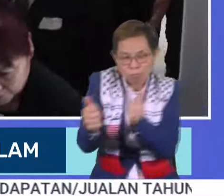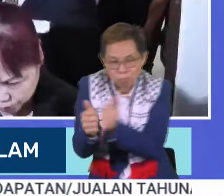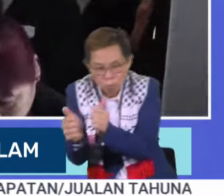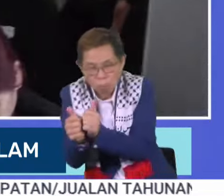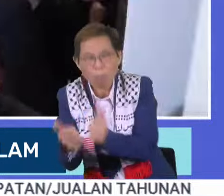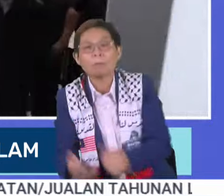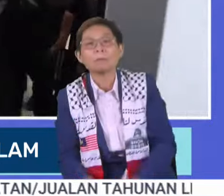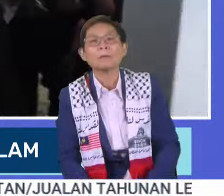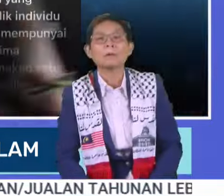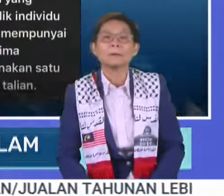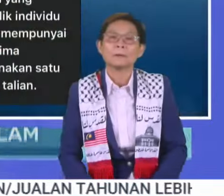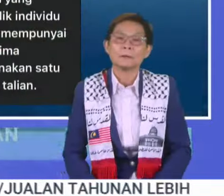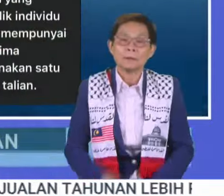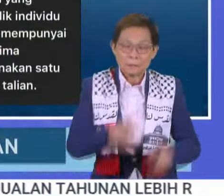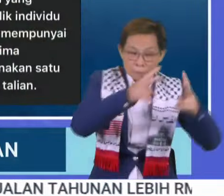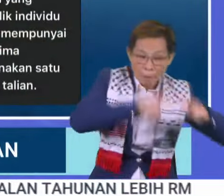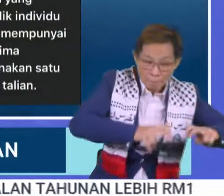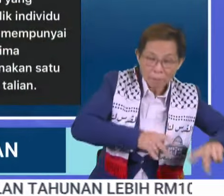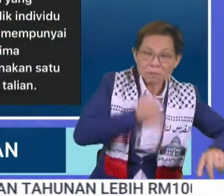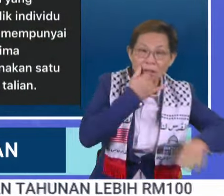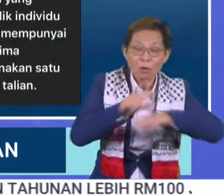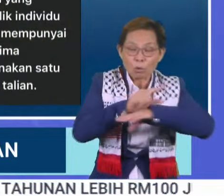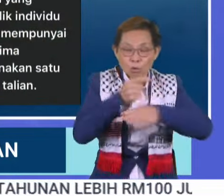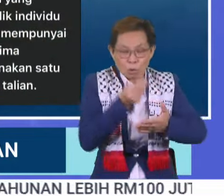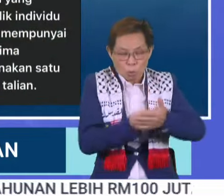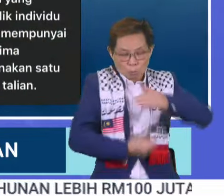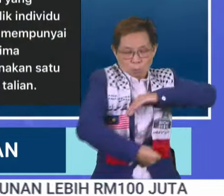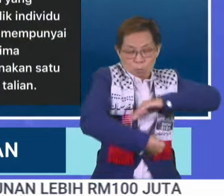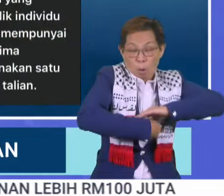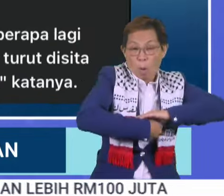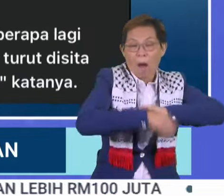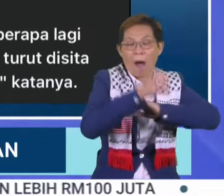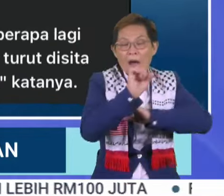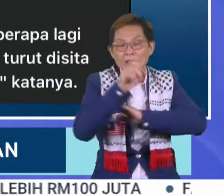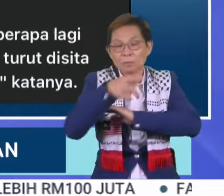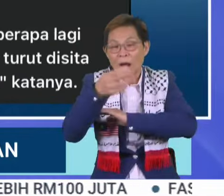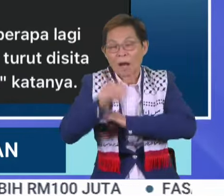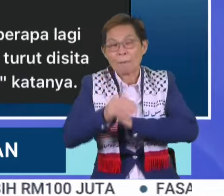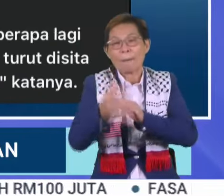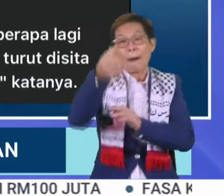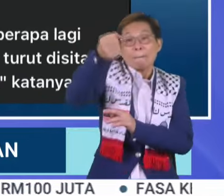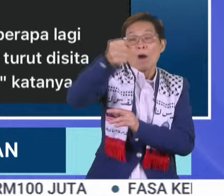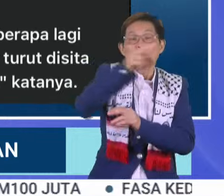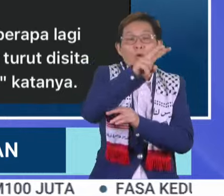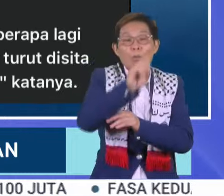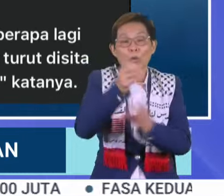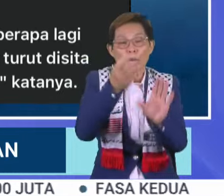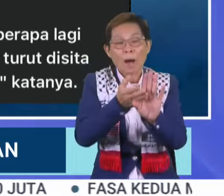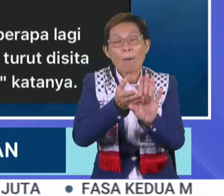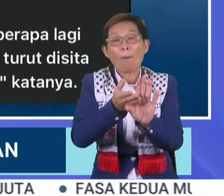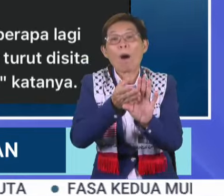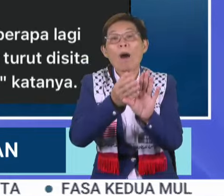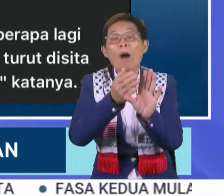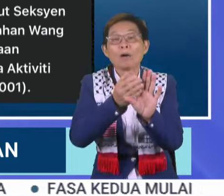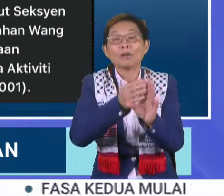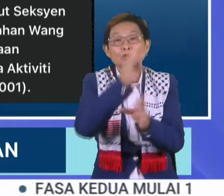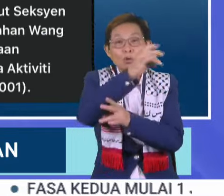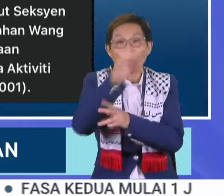bersubahat. Siasatan Seleweng Dana Awam, SPRM bekukan kira-kira 20 akaun bank bernilai